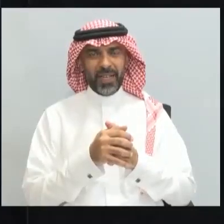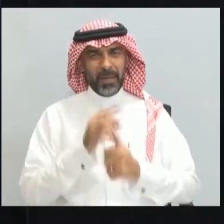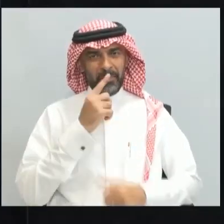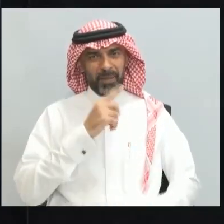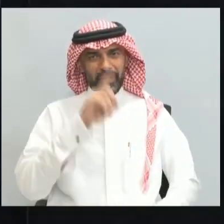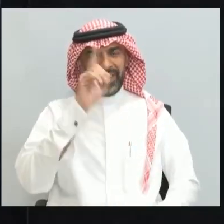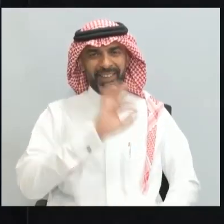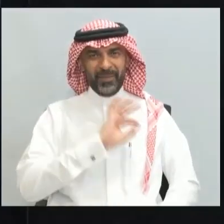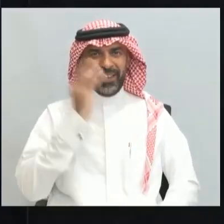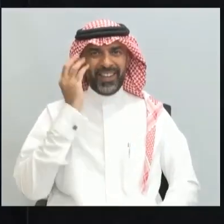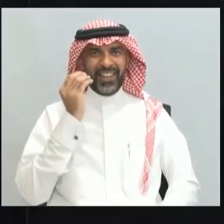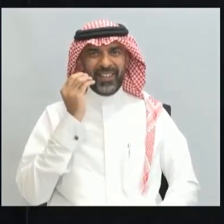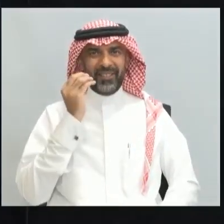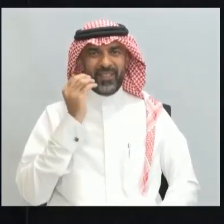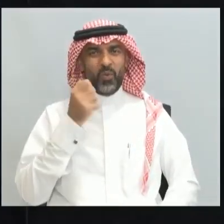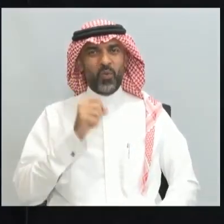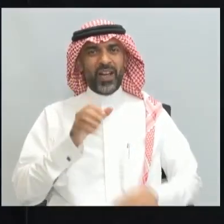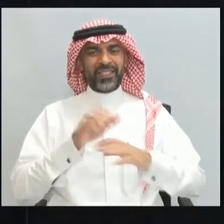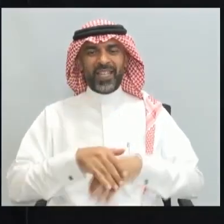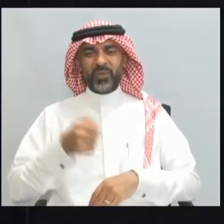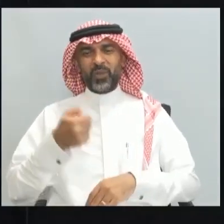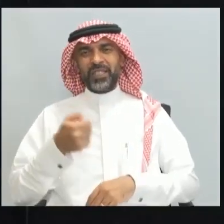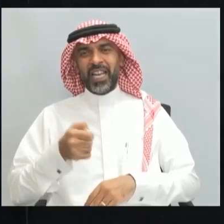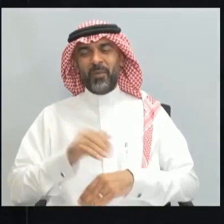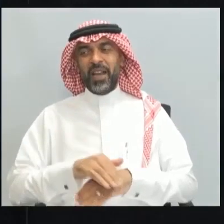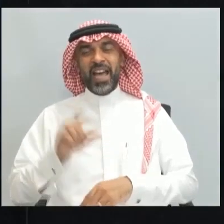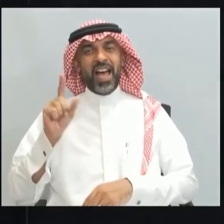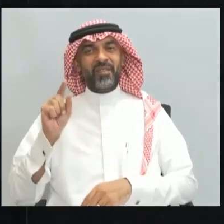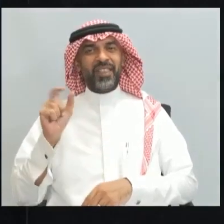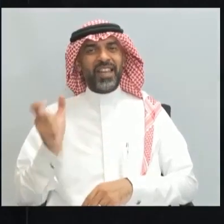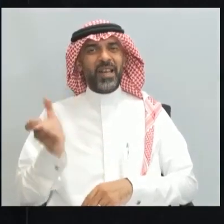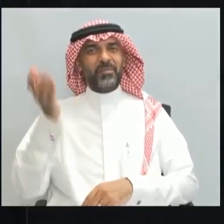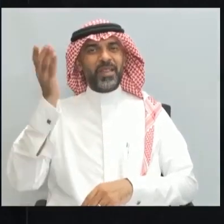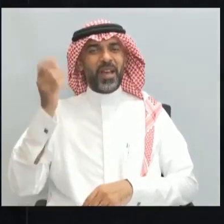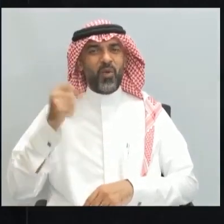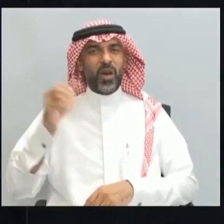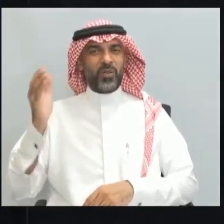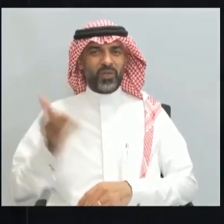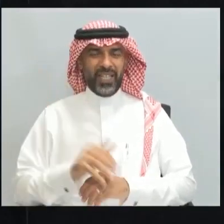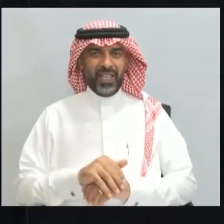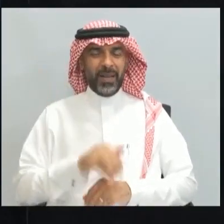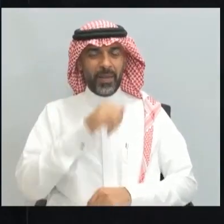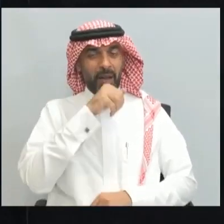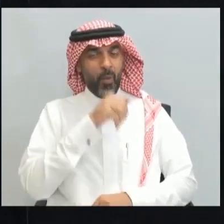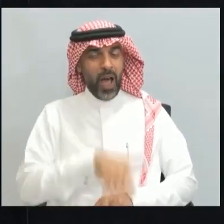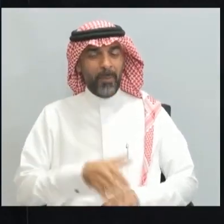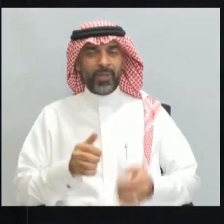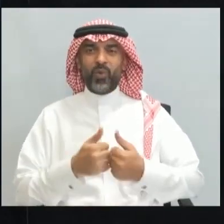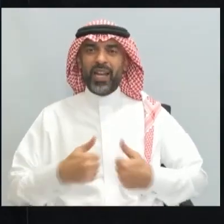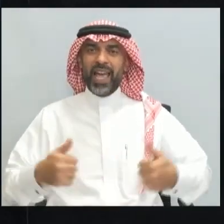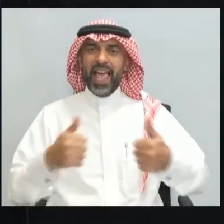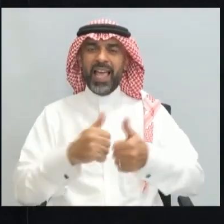بسم الله الرحمن الرحيم والصلاه والسلام على اشرف الانبياء والمرسلين نبينا محمد وعلى